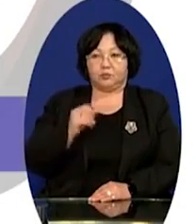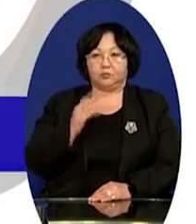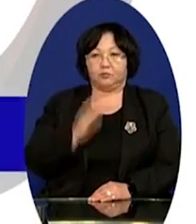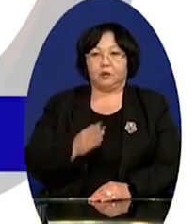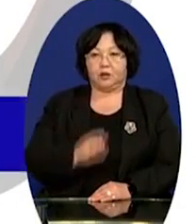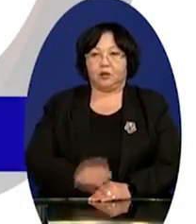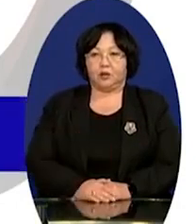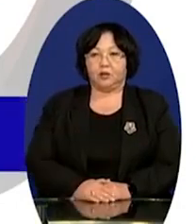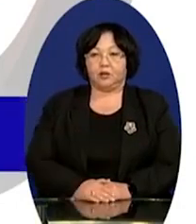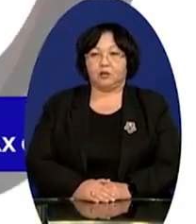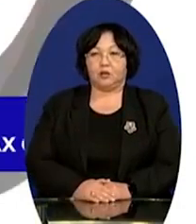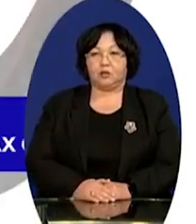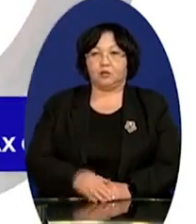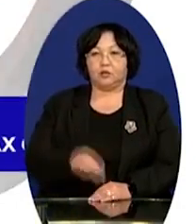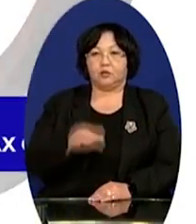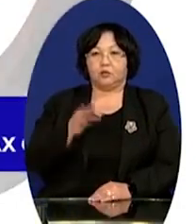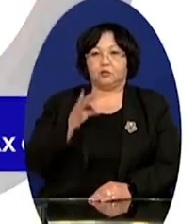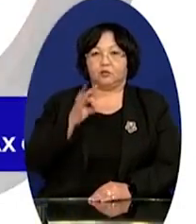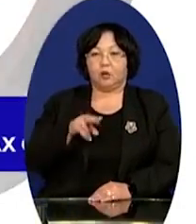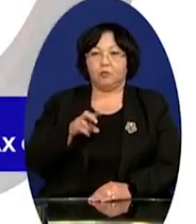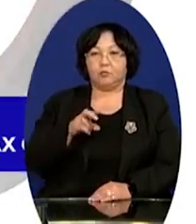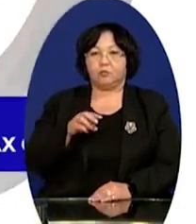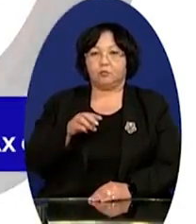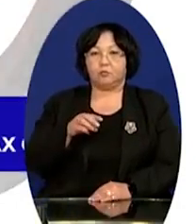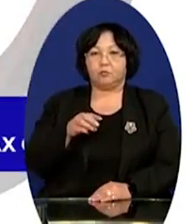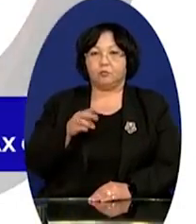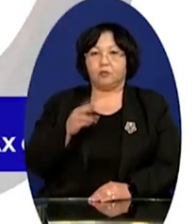Top mining solution хийх как